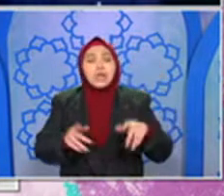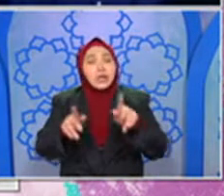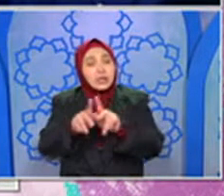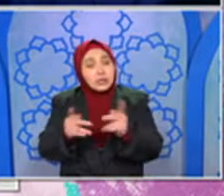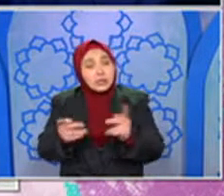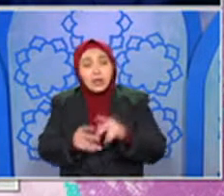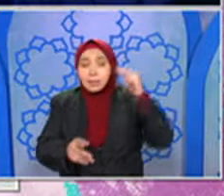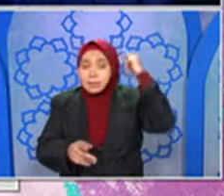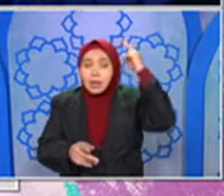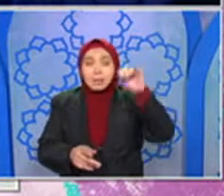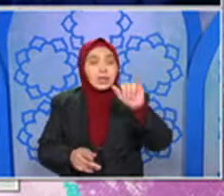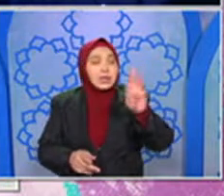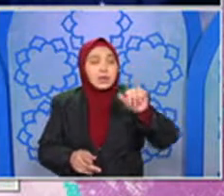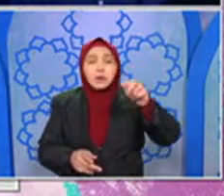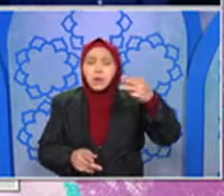صحف